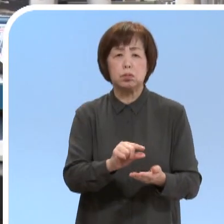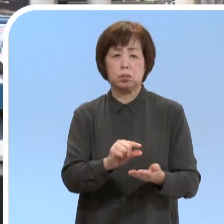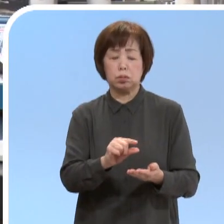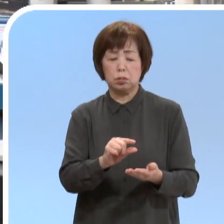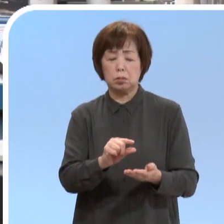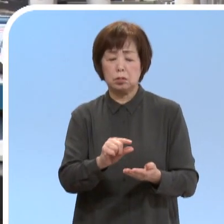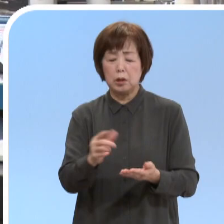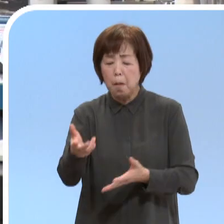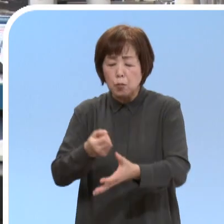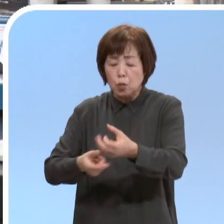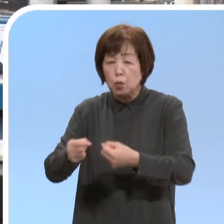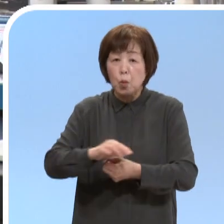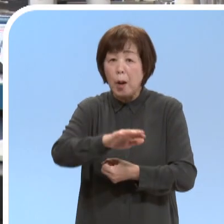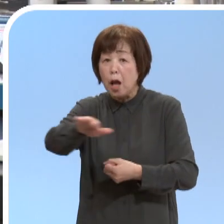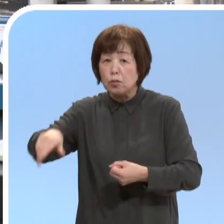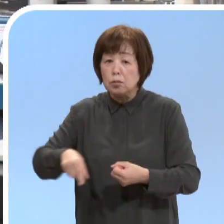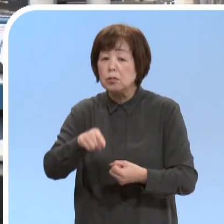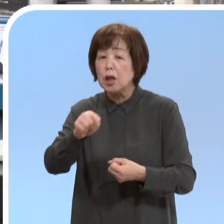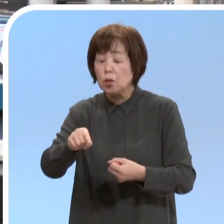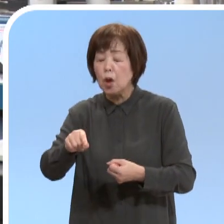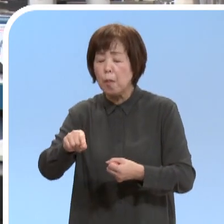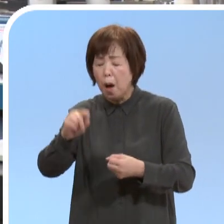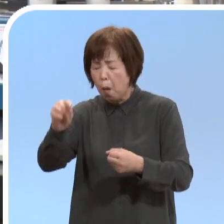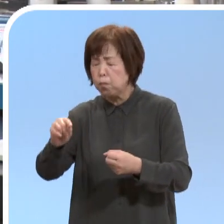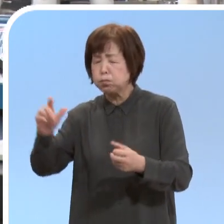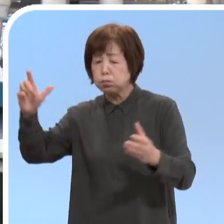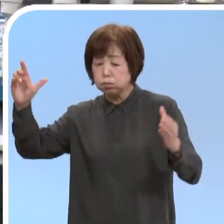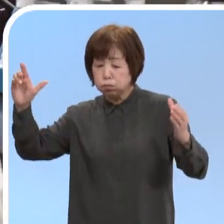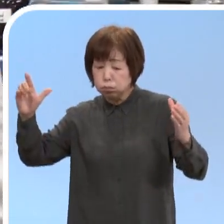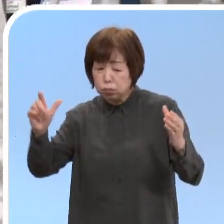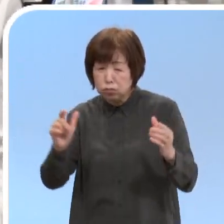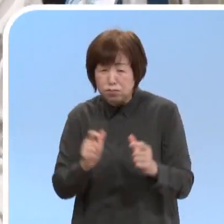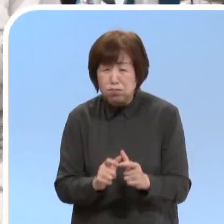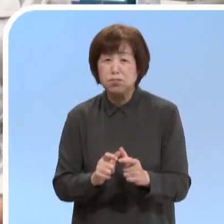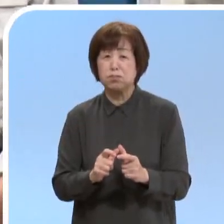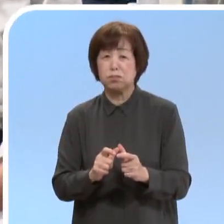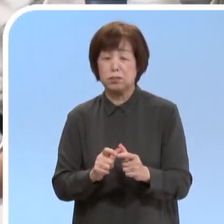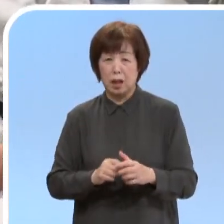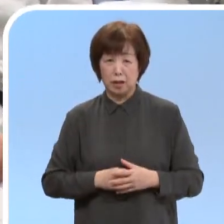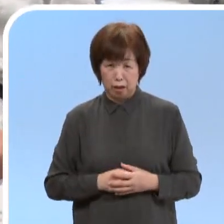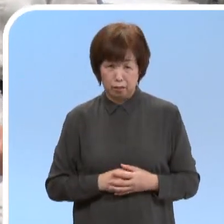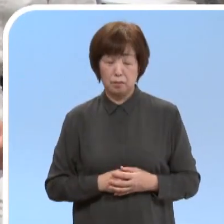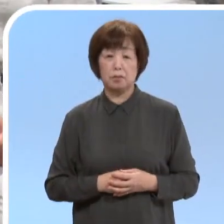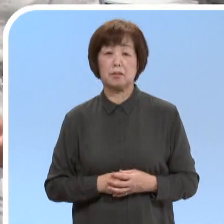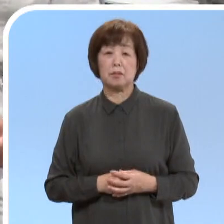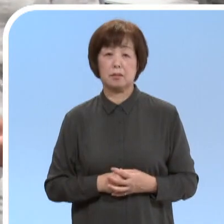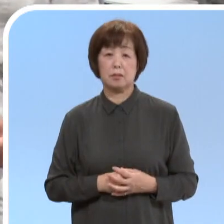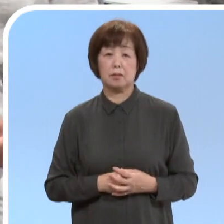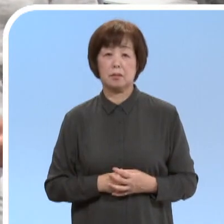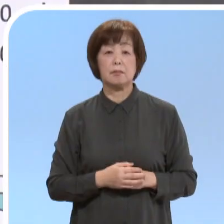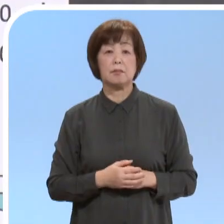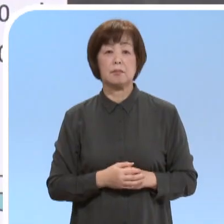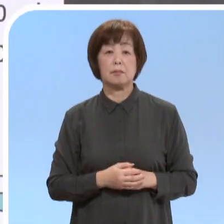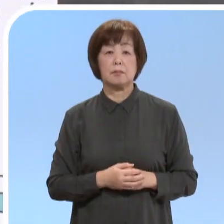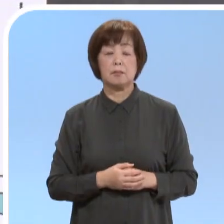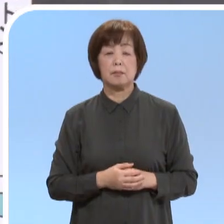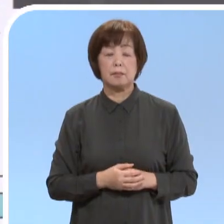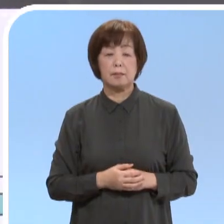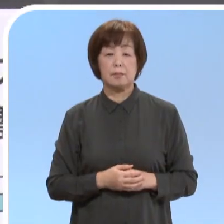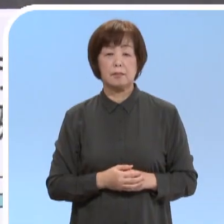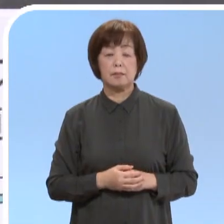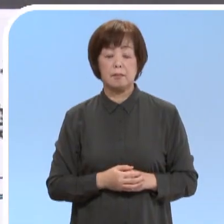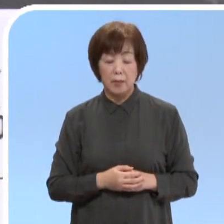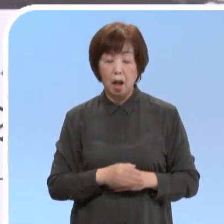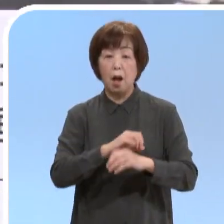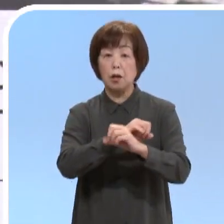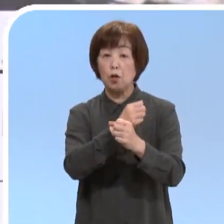もうアリが取れる漁場っていうのはもうほとんどなくなってしまってあそうなんですかそこ